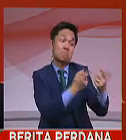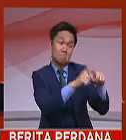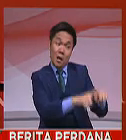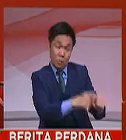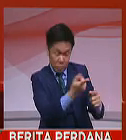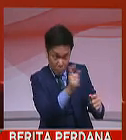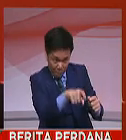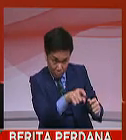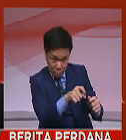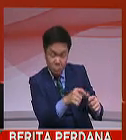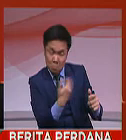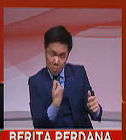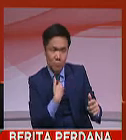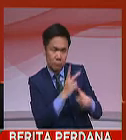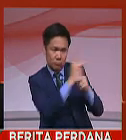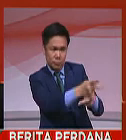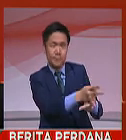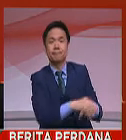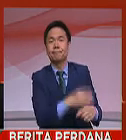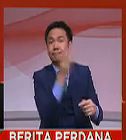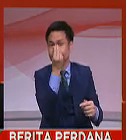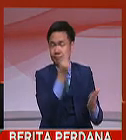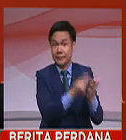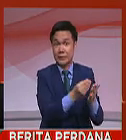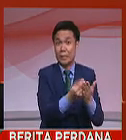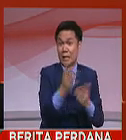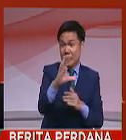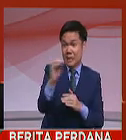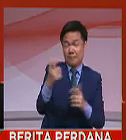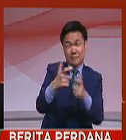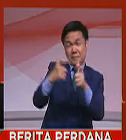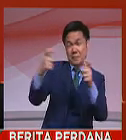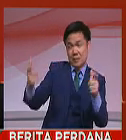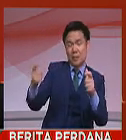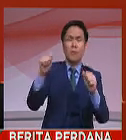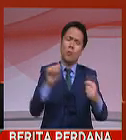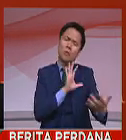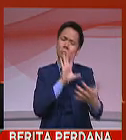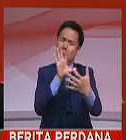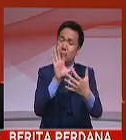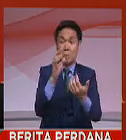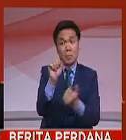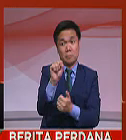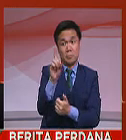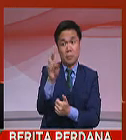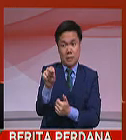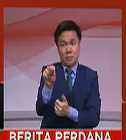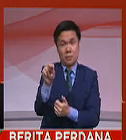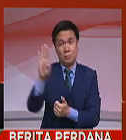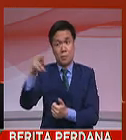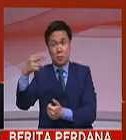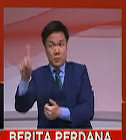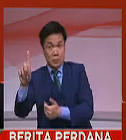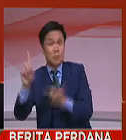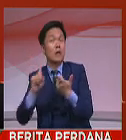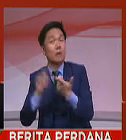Yeah. As for businesses which is a bit bigger, they can be partnership, they can be Sentren Berhad. We also